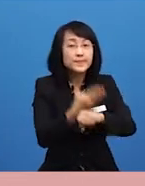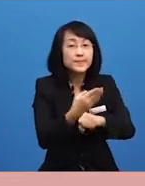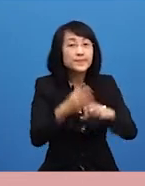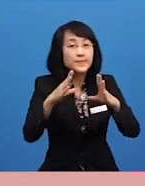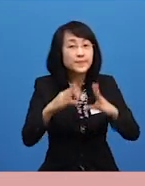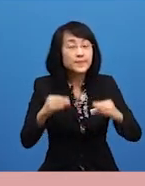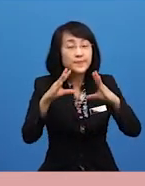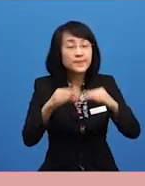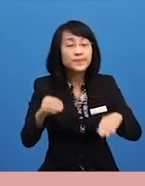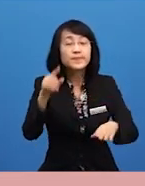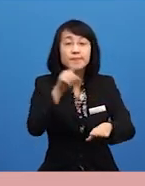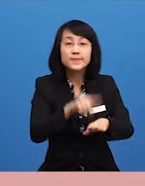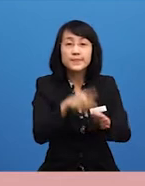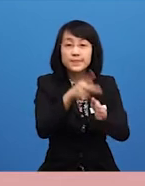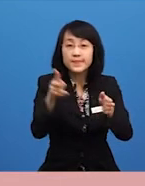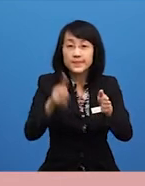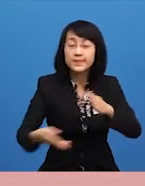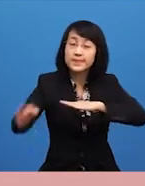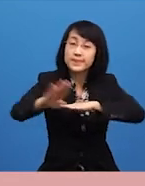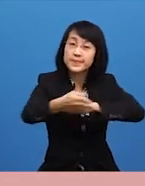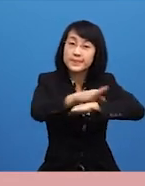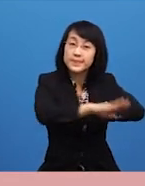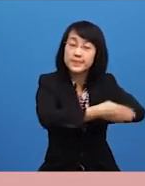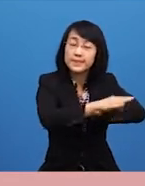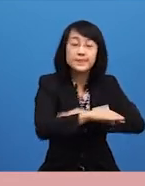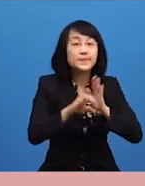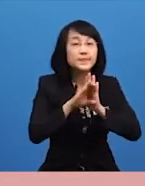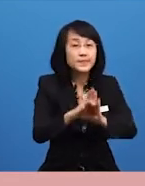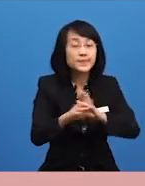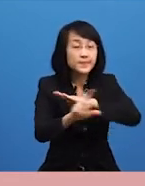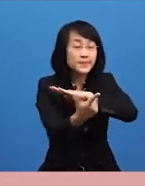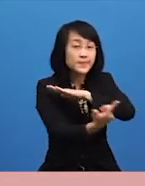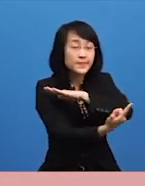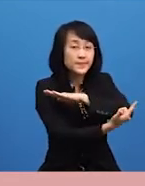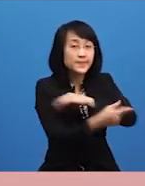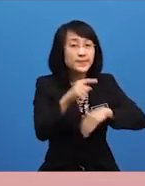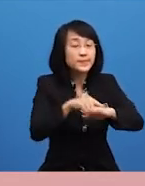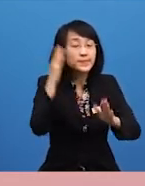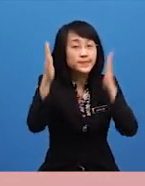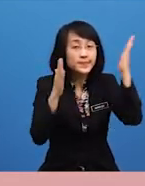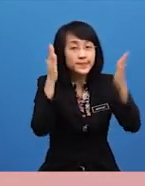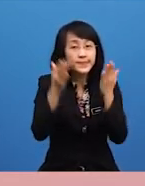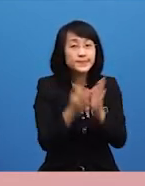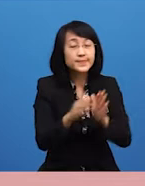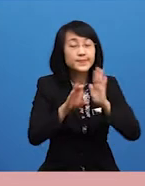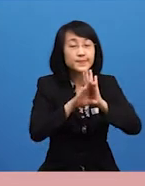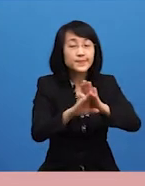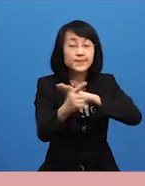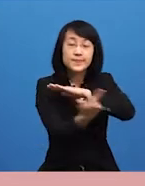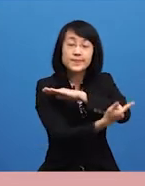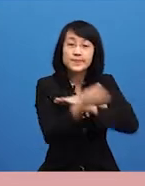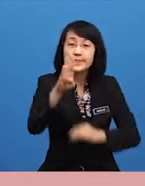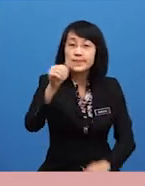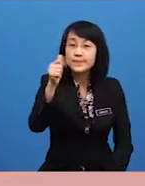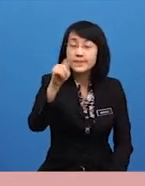pinggir pantai. Sebagai contoh, teluk di Malaysia adalah seperti Teluk Batik di